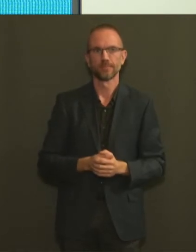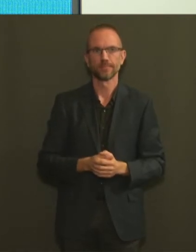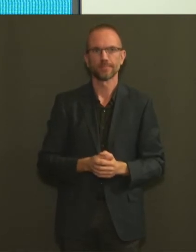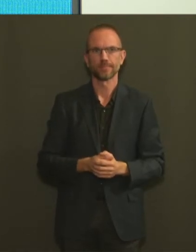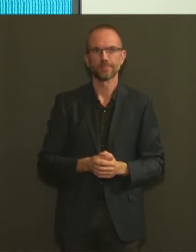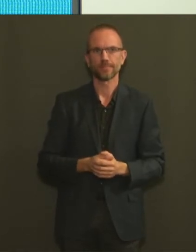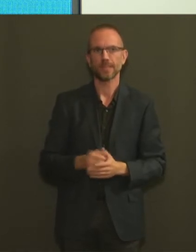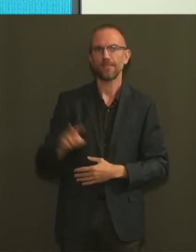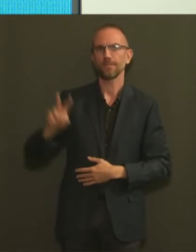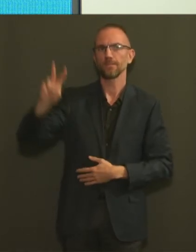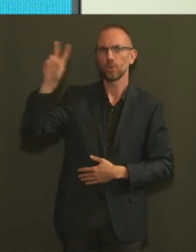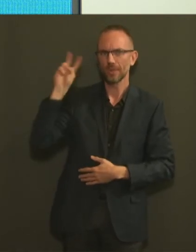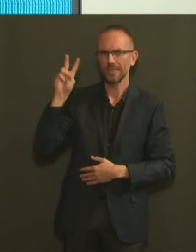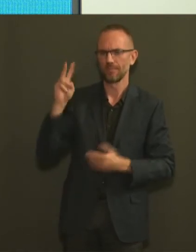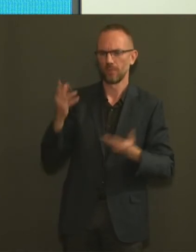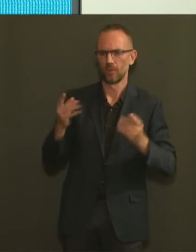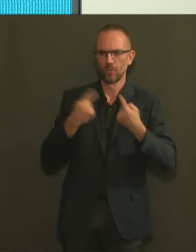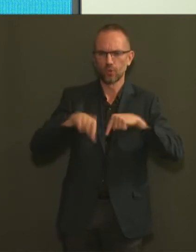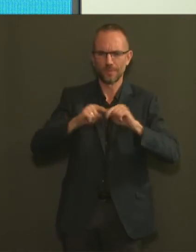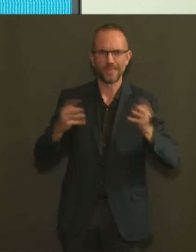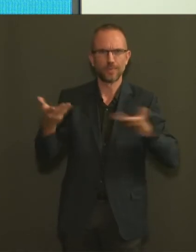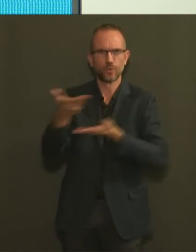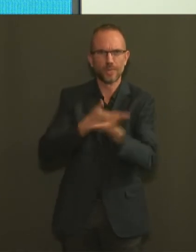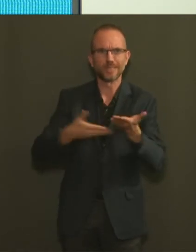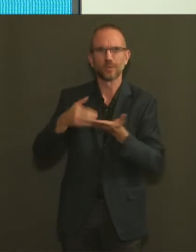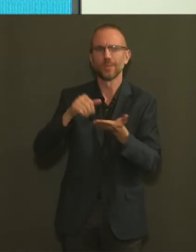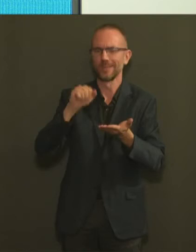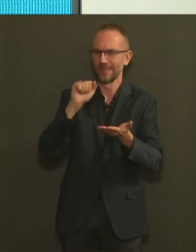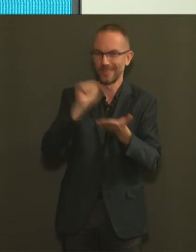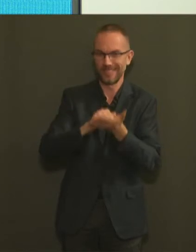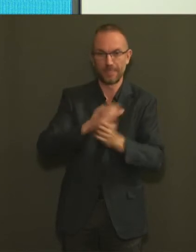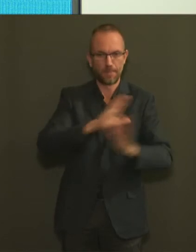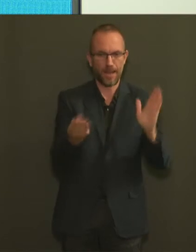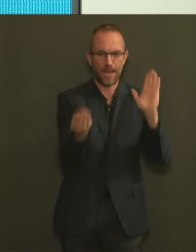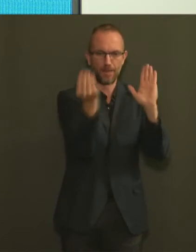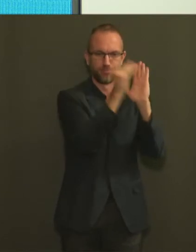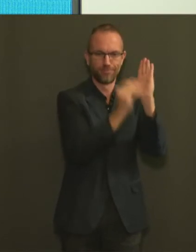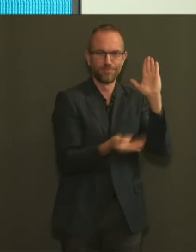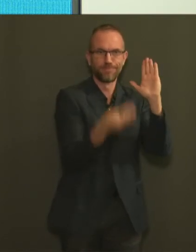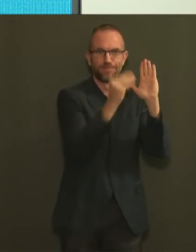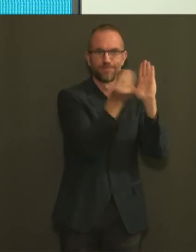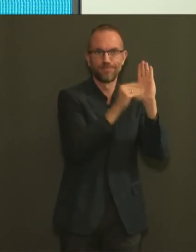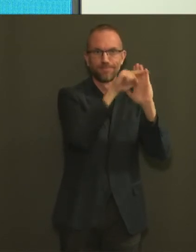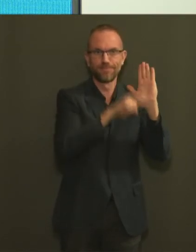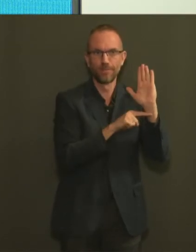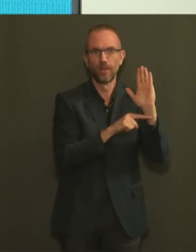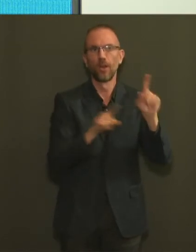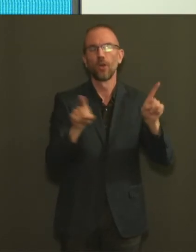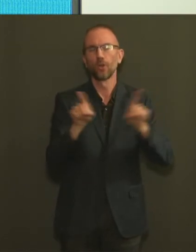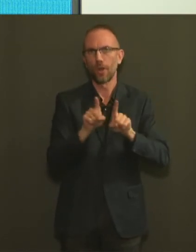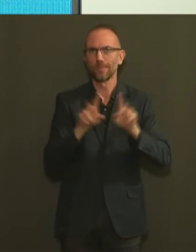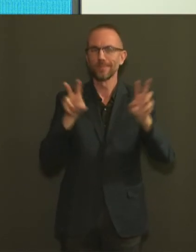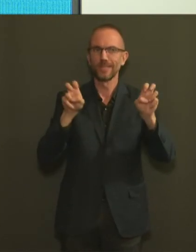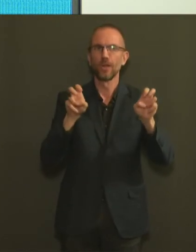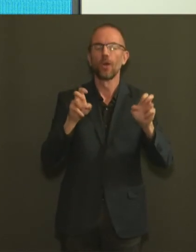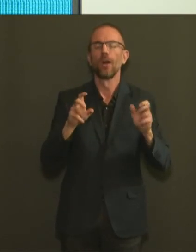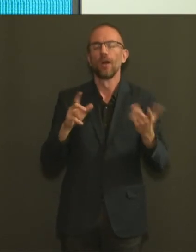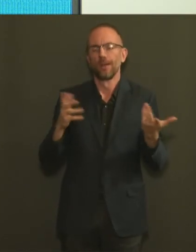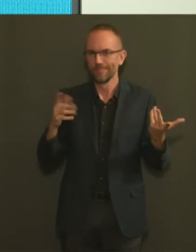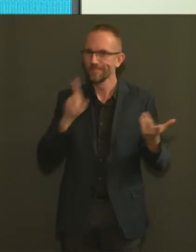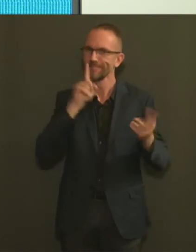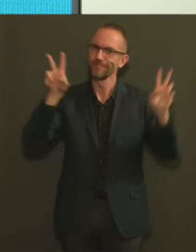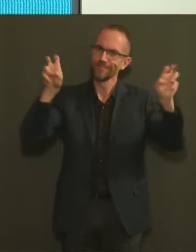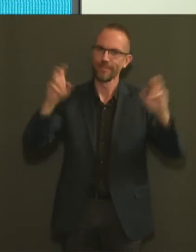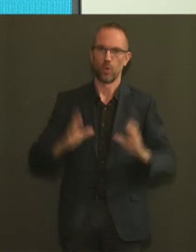de ne pas avoir des mesures supplémentaires au niveau des limitations mais de faire confiance dans le fait que ces 15 jours